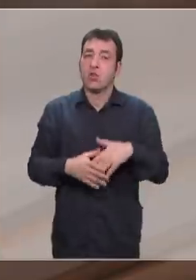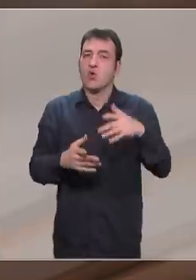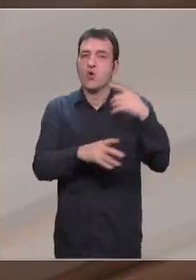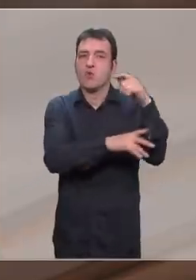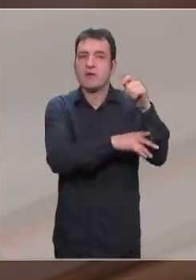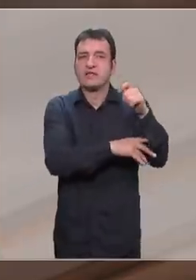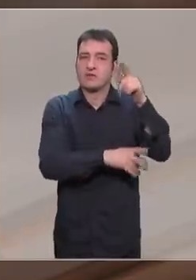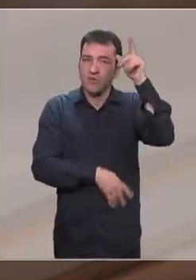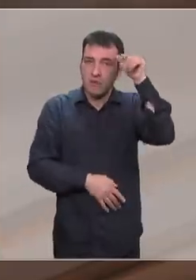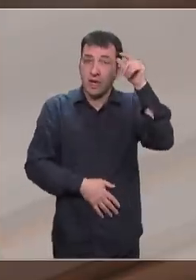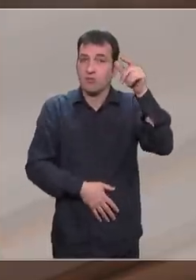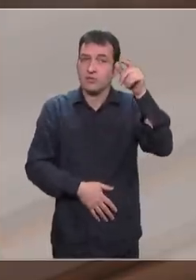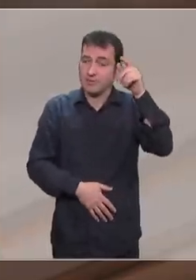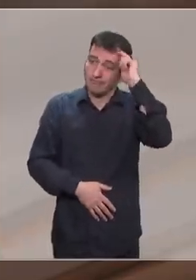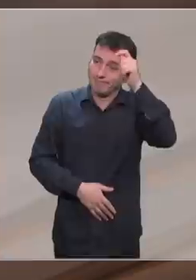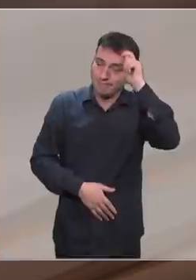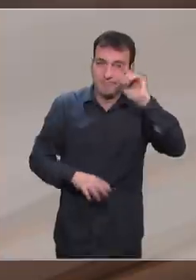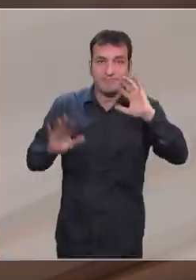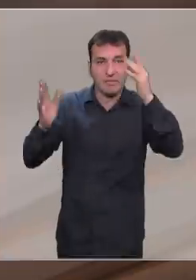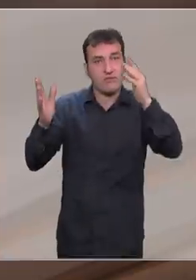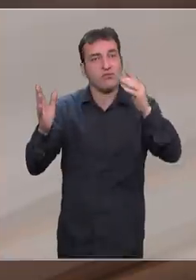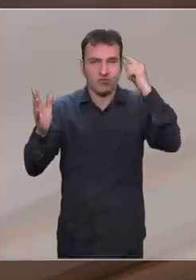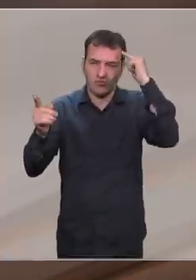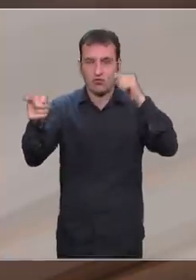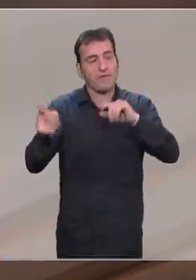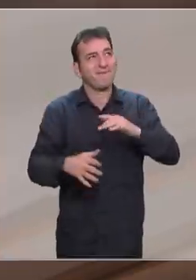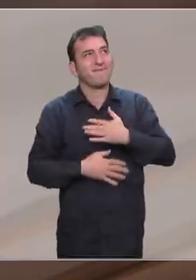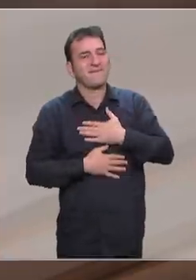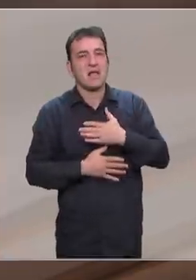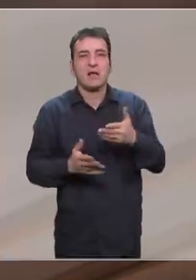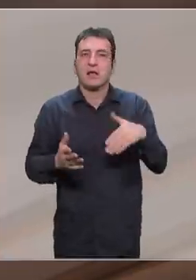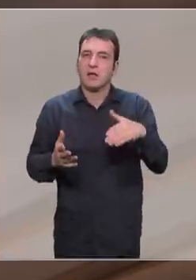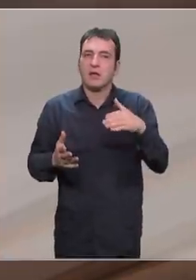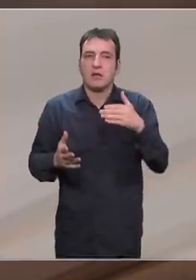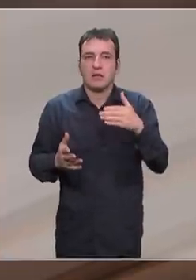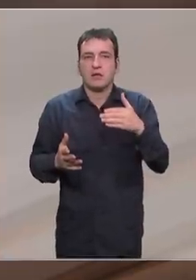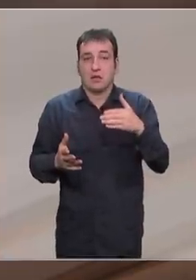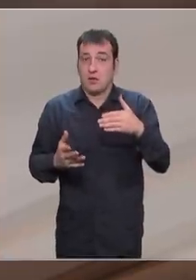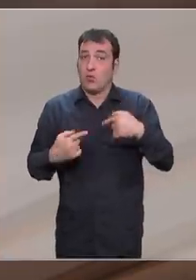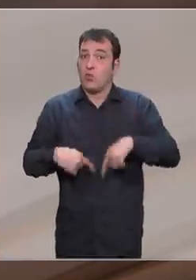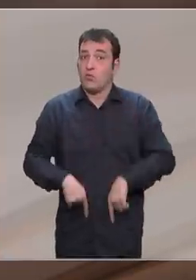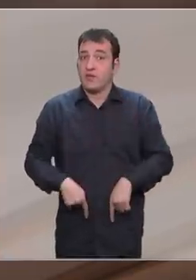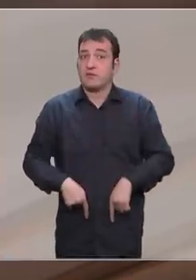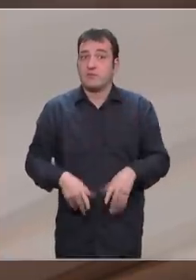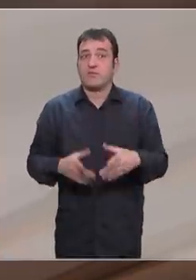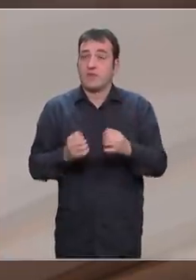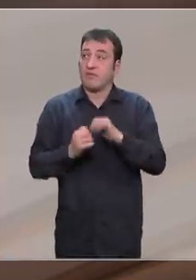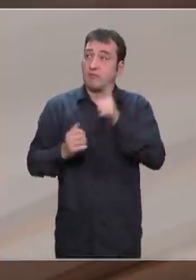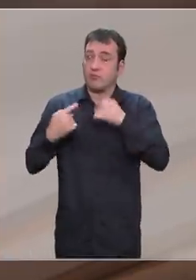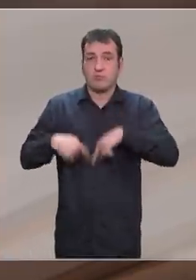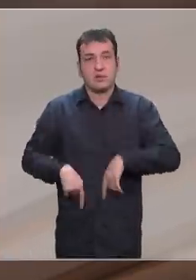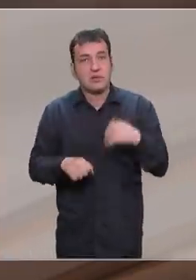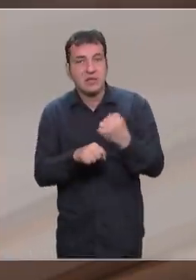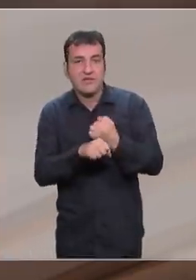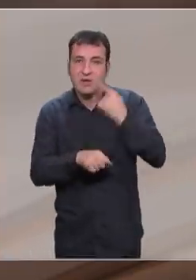ces félicitations lui iront droit au cœur. Je vous assure que le gouvernement, sous l'autorité d'Elisabeth Borne, travaille à présenter dans le cadre de la planification